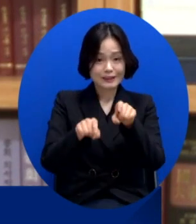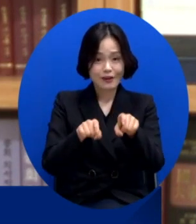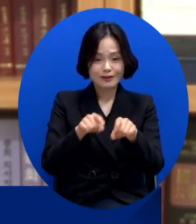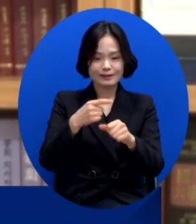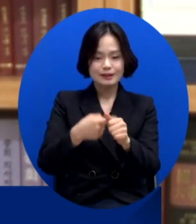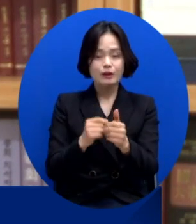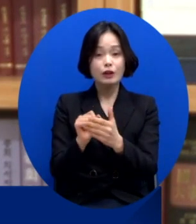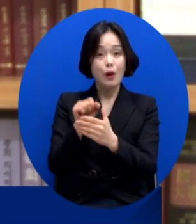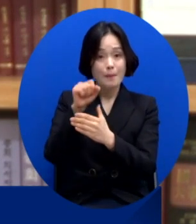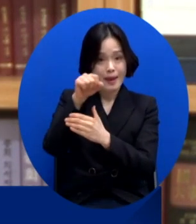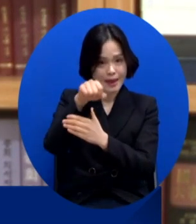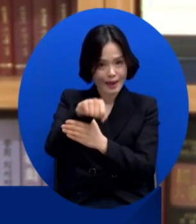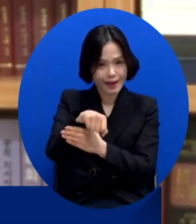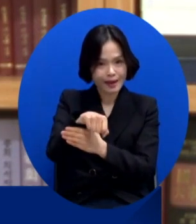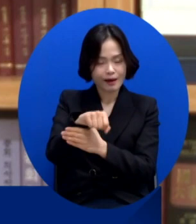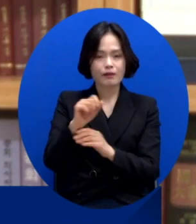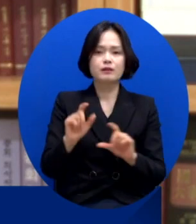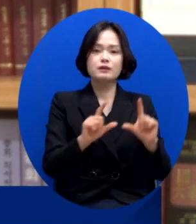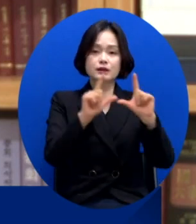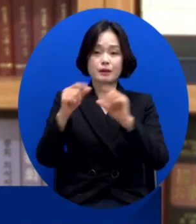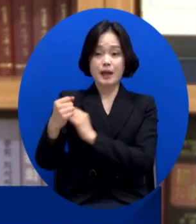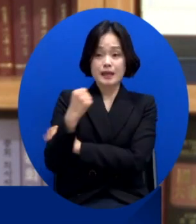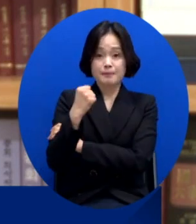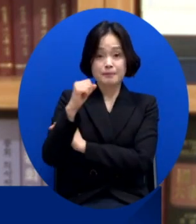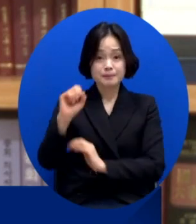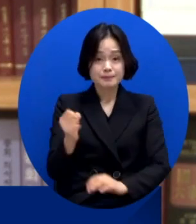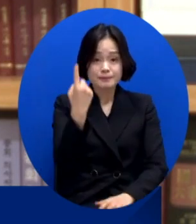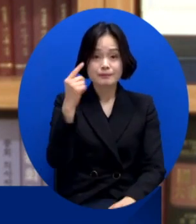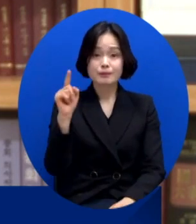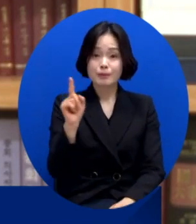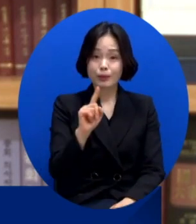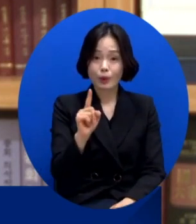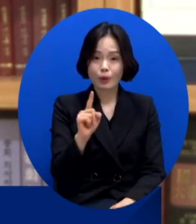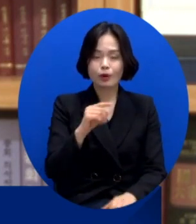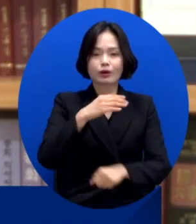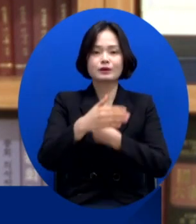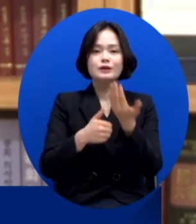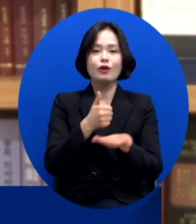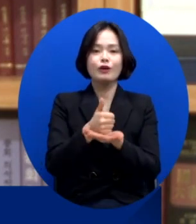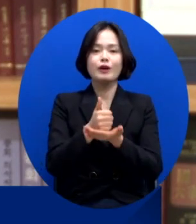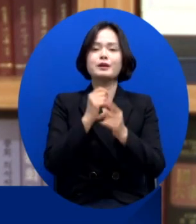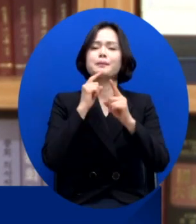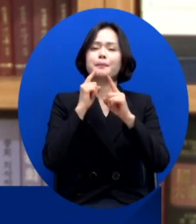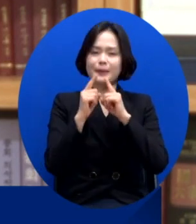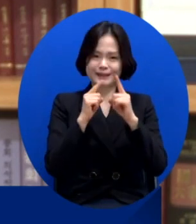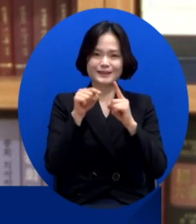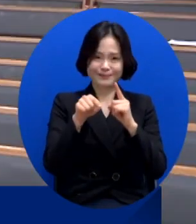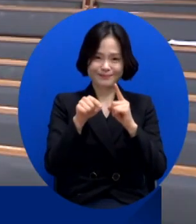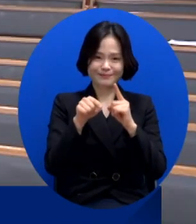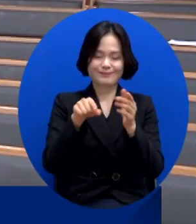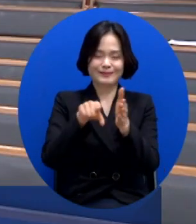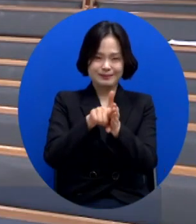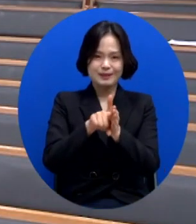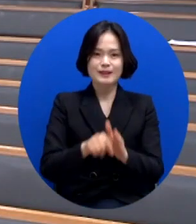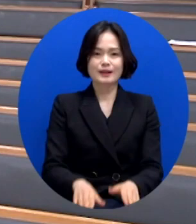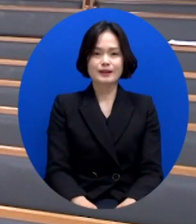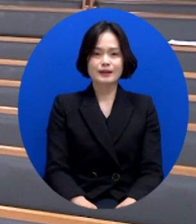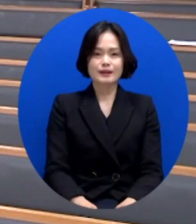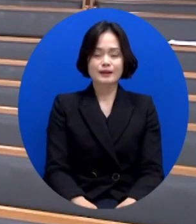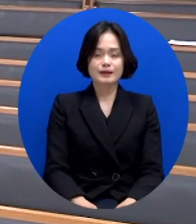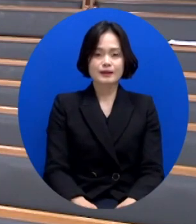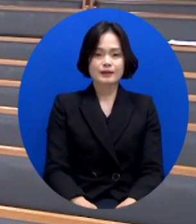나가는 그럼 삶의 힘은 원천 온 바로 성경 말씀 가운데 있다고 믿고 있습니다 10